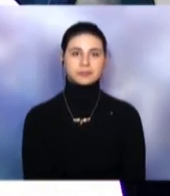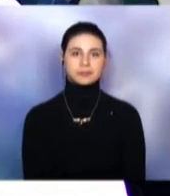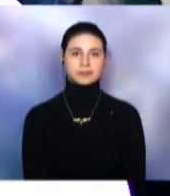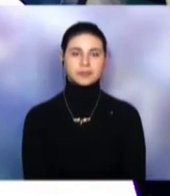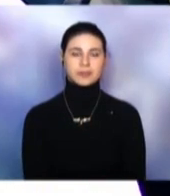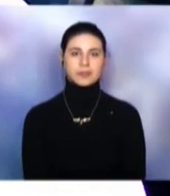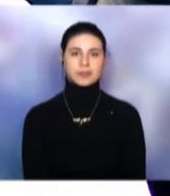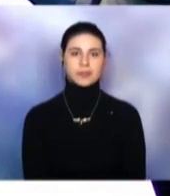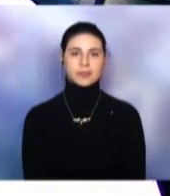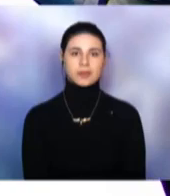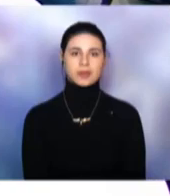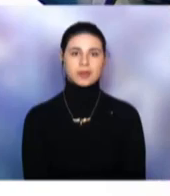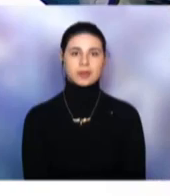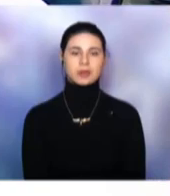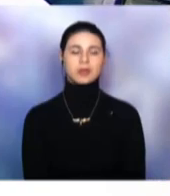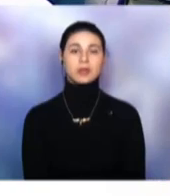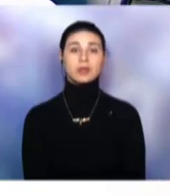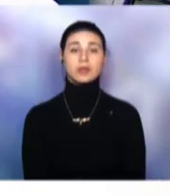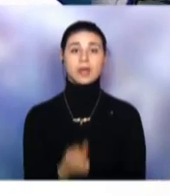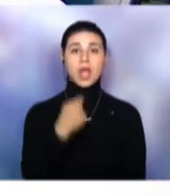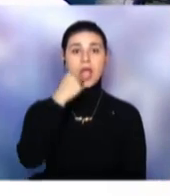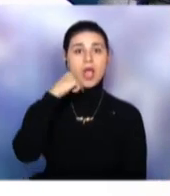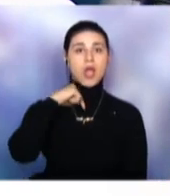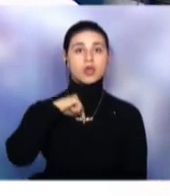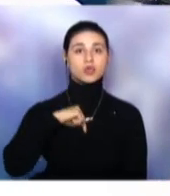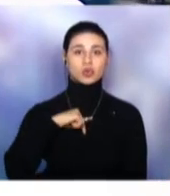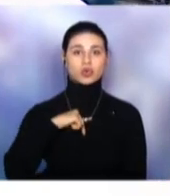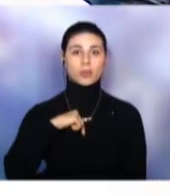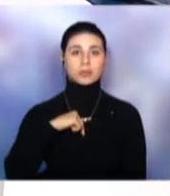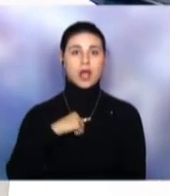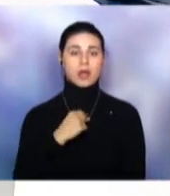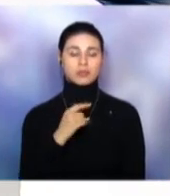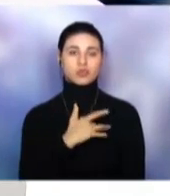გულის ენდოსკოპი არის გულის გამოკვლევის სწორი მეთოდი.